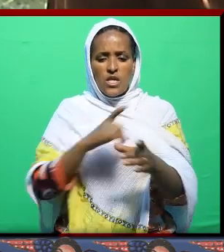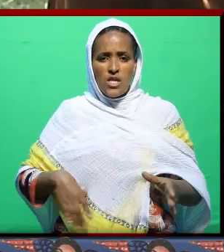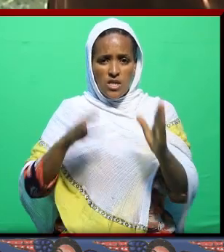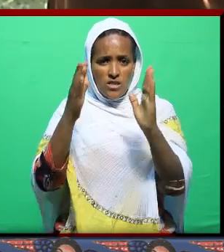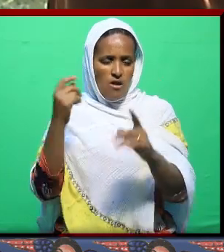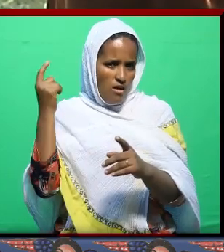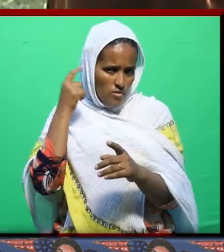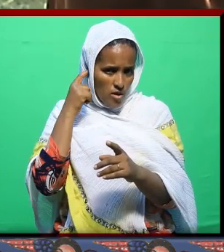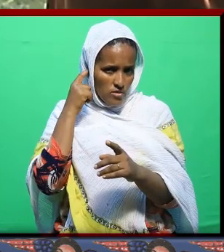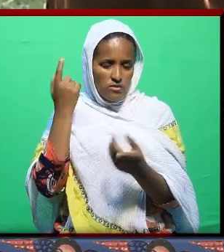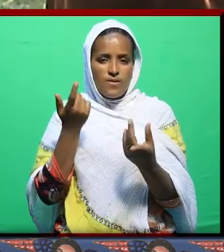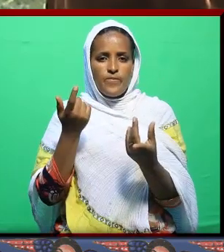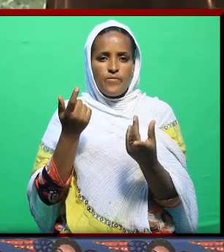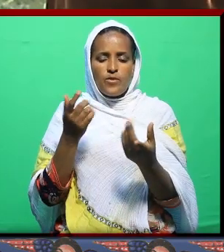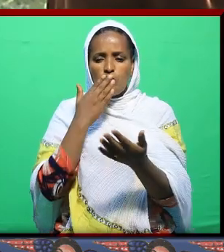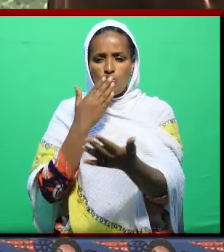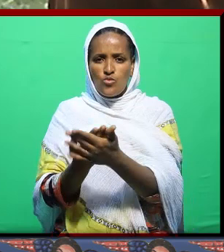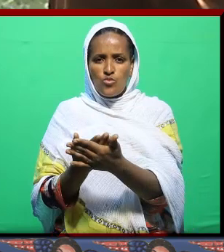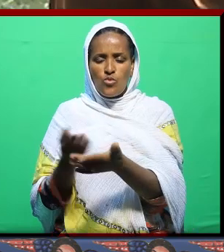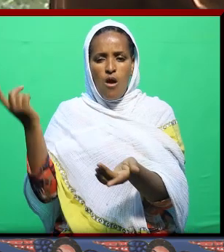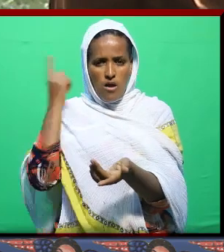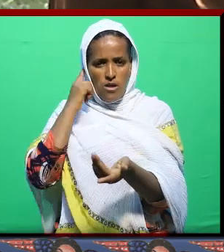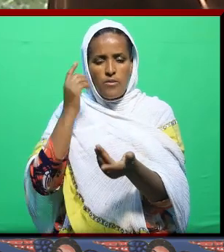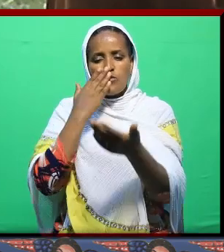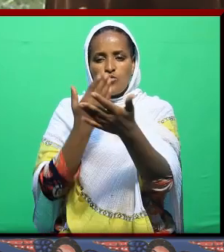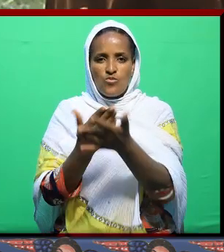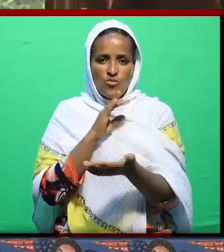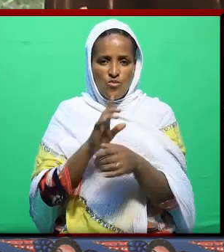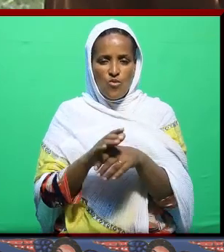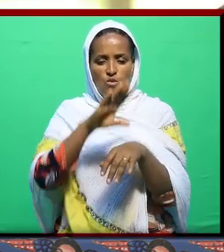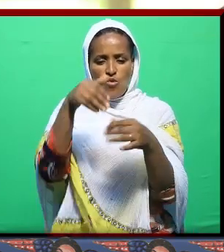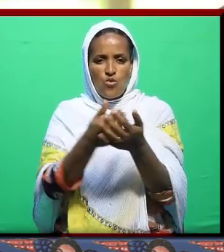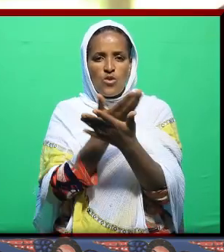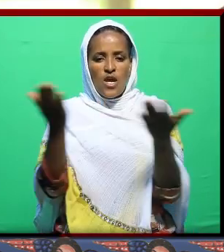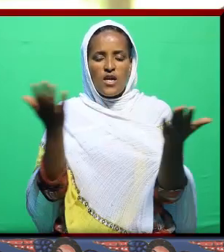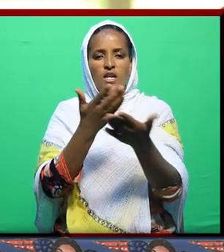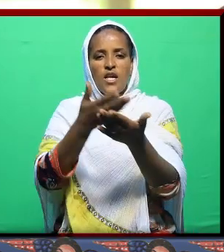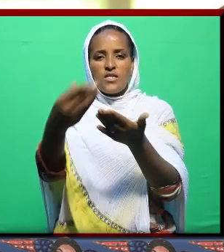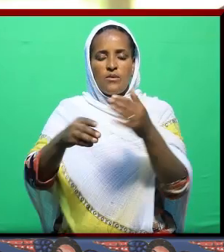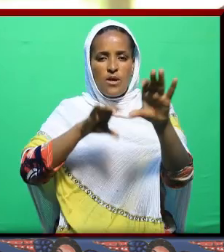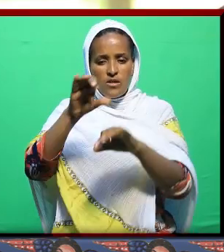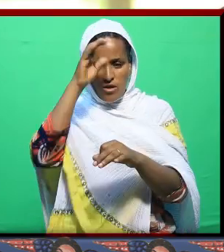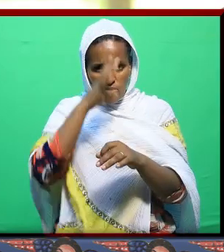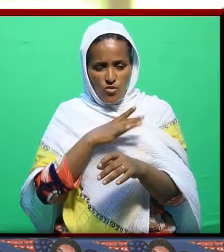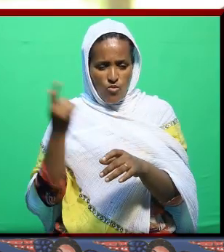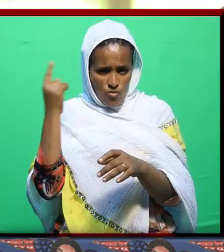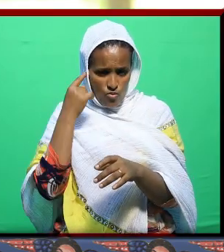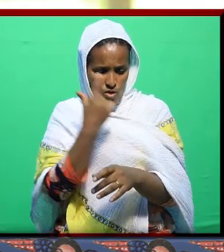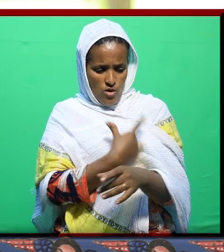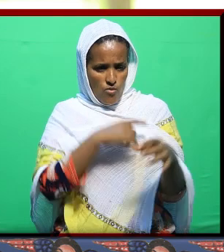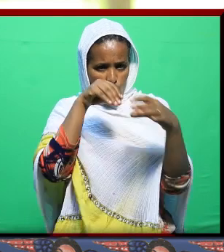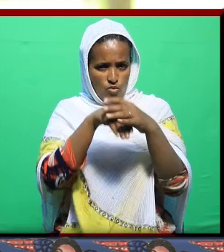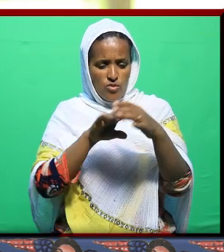አድማጭ ነው። ከሚናገር ይልቅ የሚያደምጥ ነው ጥሩ ክርስቲያን የሚሆነው። ለምን? ሁሉን ነገር ገንዘብ ያደርጋል። ሰው